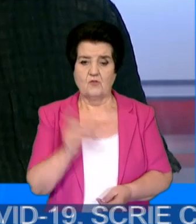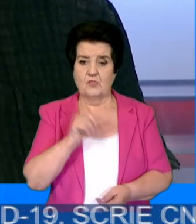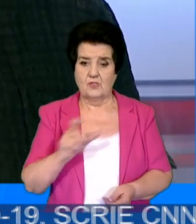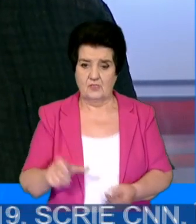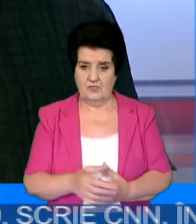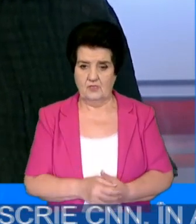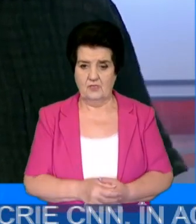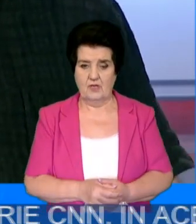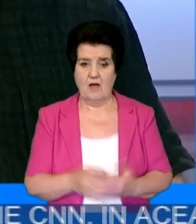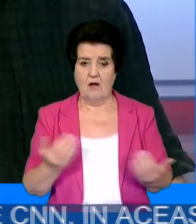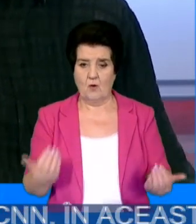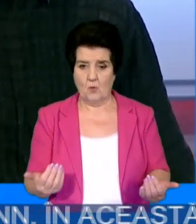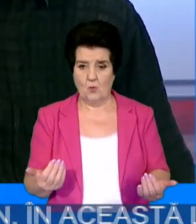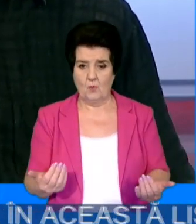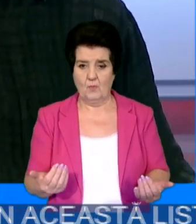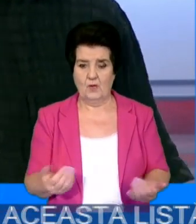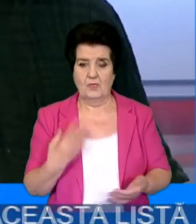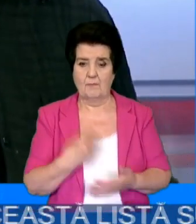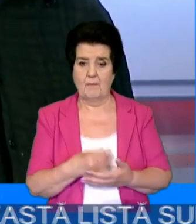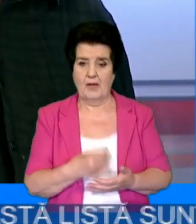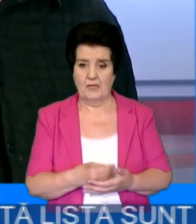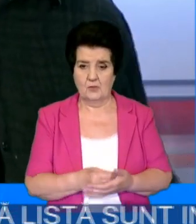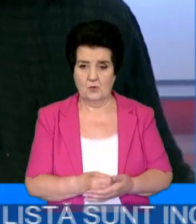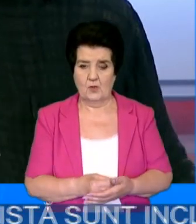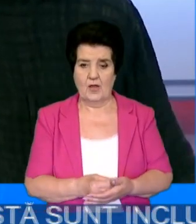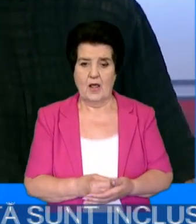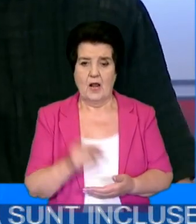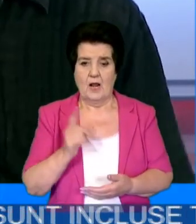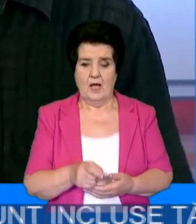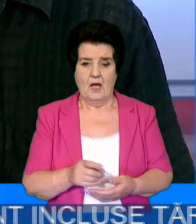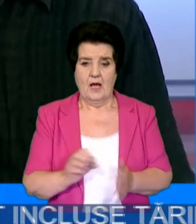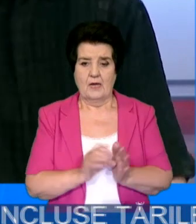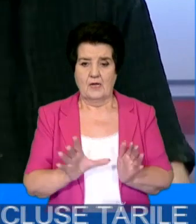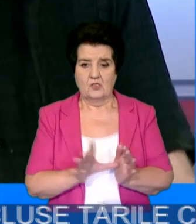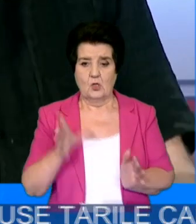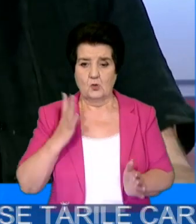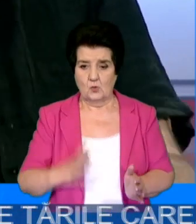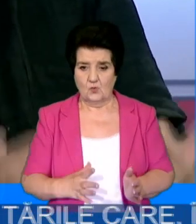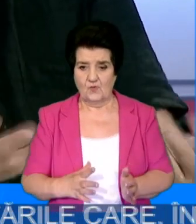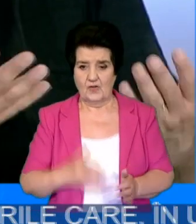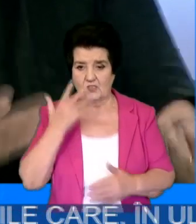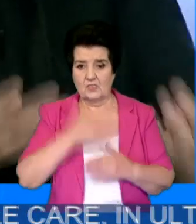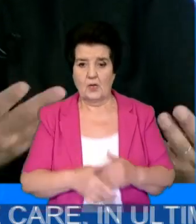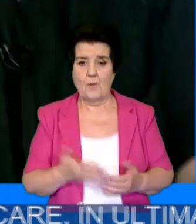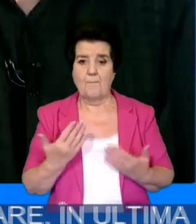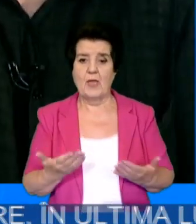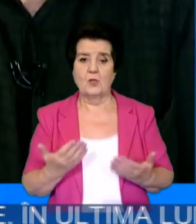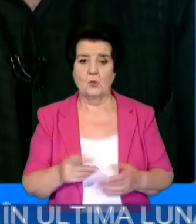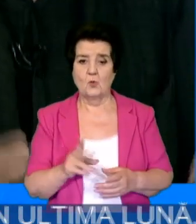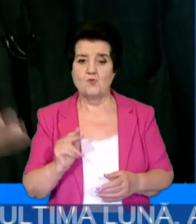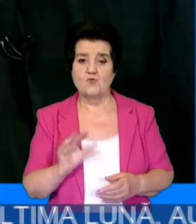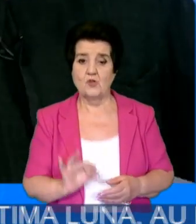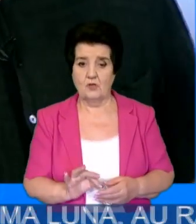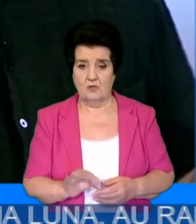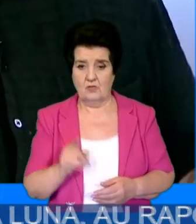cetățenii, acum, din cauza prețurilor la resursele energetice, suferă și măcar trebuie să înțeleagă, dar pentru și ei suferă.